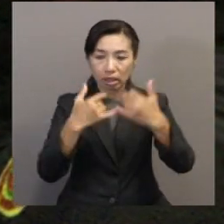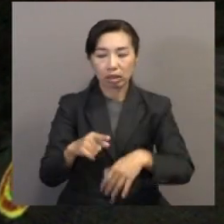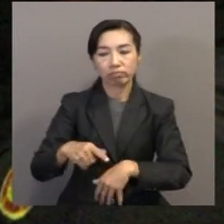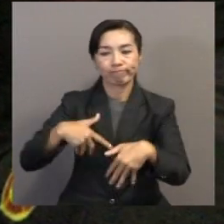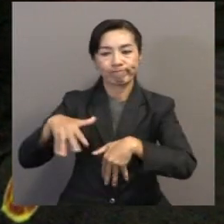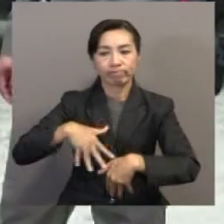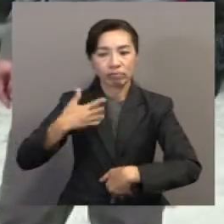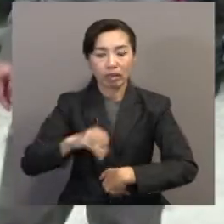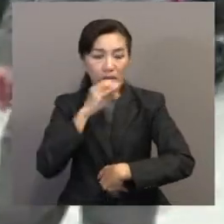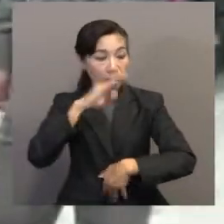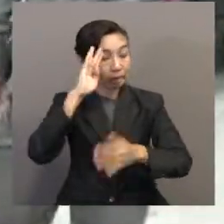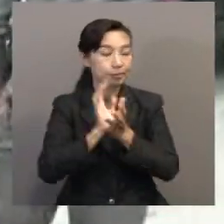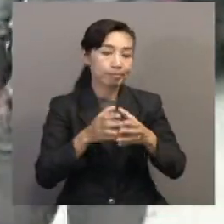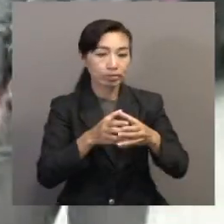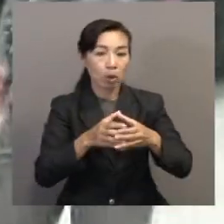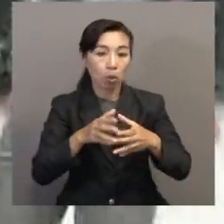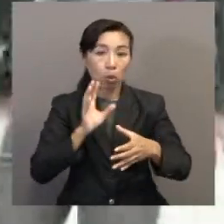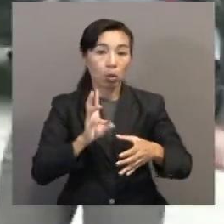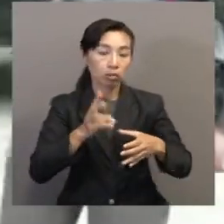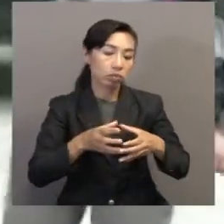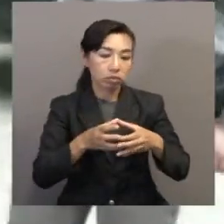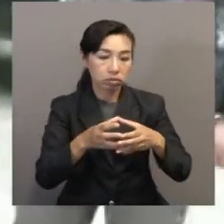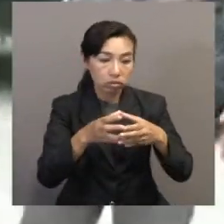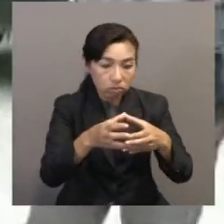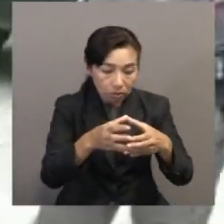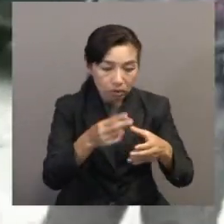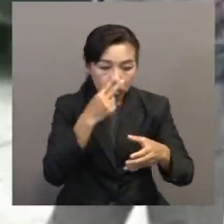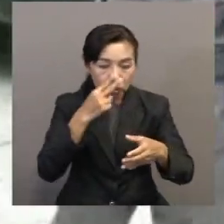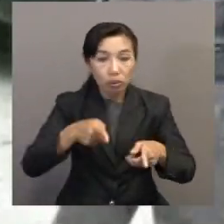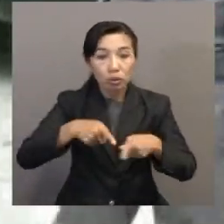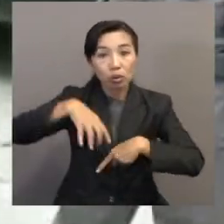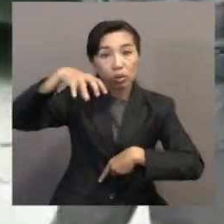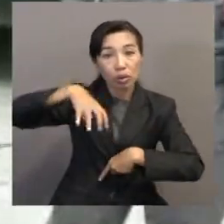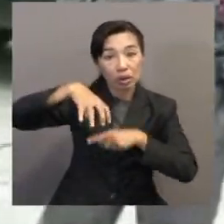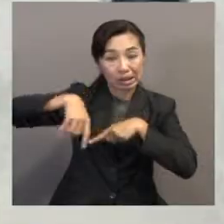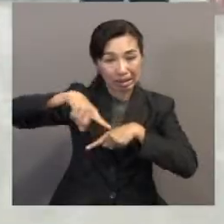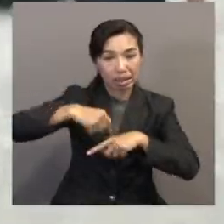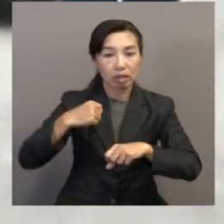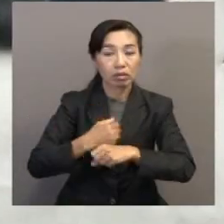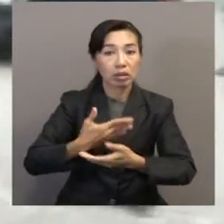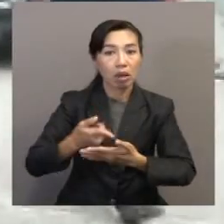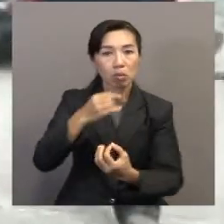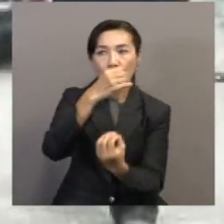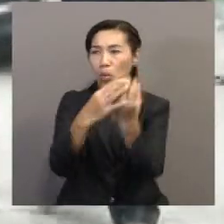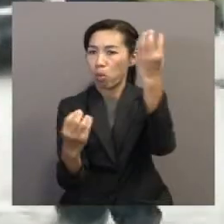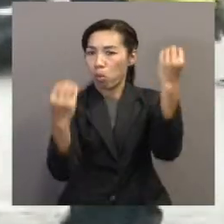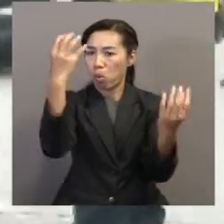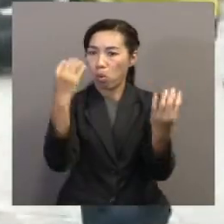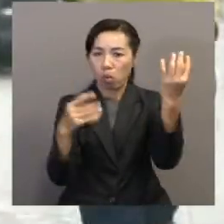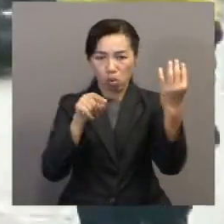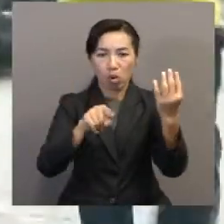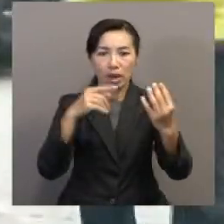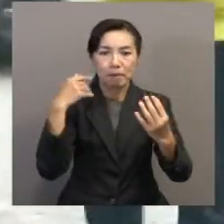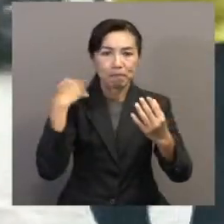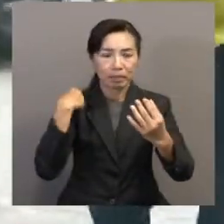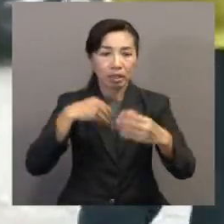ม6นายด้วยกันพอไปถึงที่เกิดเหตุก็อยู่ที่บริเวณทางเข้าสถานปฏิบัติธรรมนะครับเป็นสวนเนี่ยมีต้นไม้ใหญ่ปกคลุม